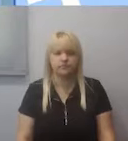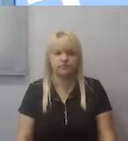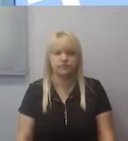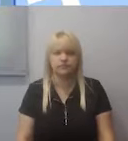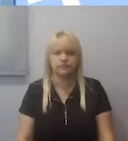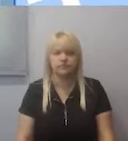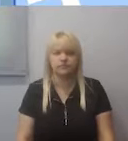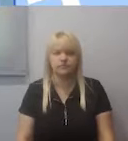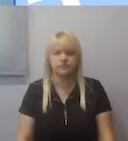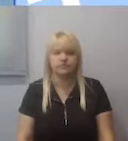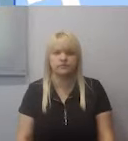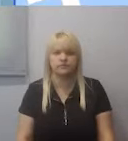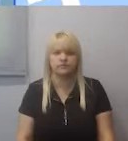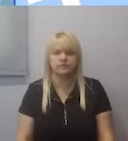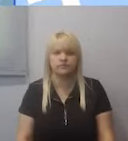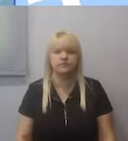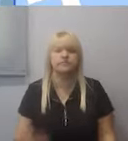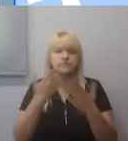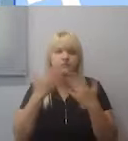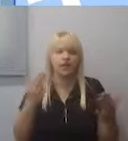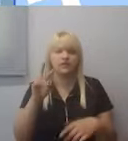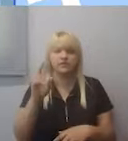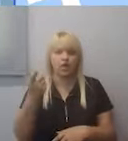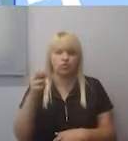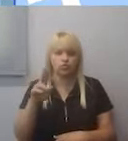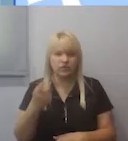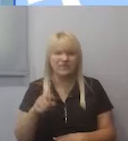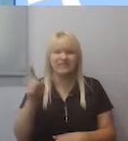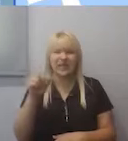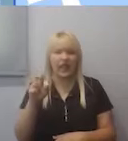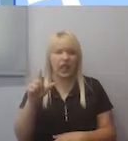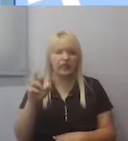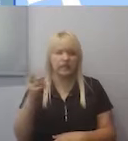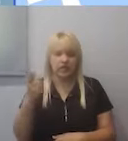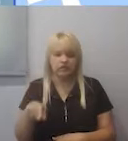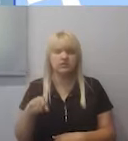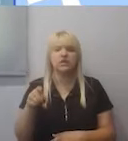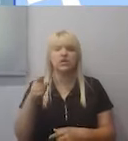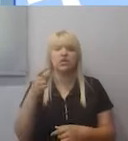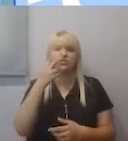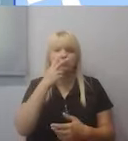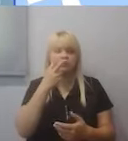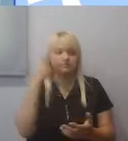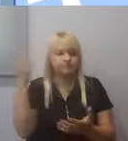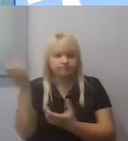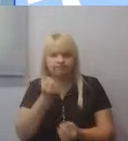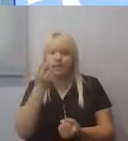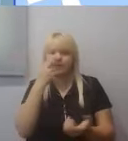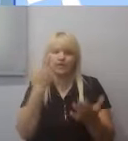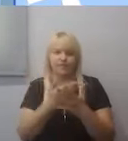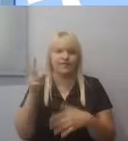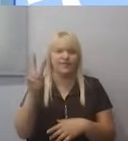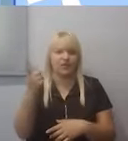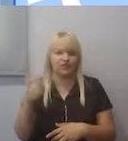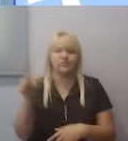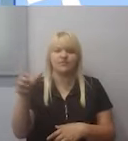paldies jā paldies viesturam sileniekam un ņemiet piemēru no viestura viņš ar saviem bērniem